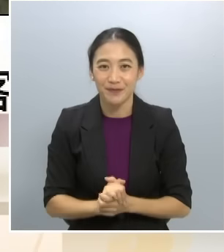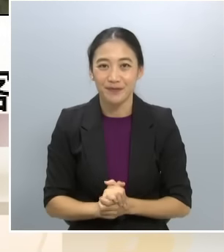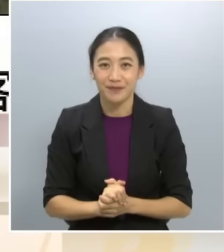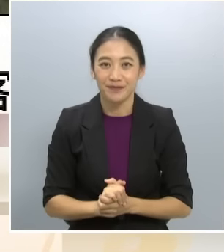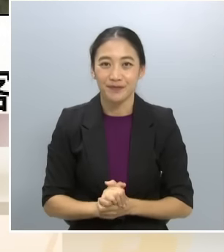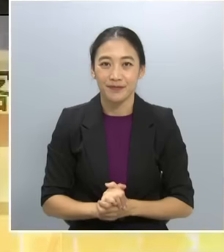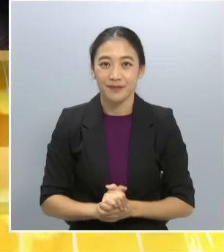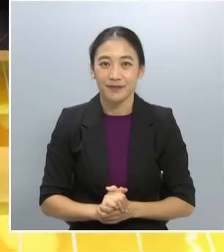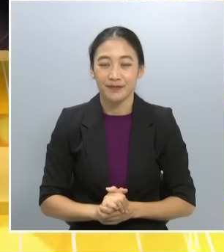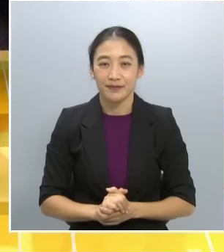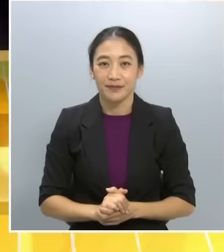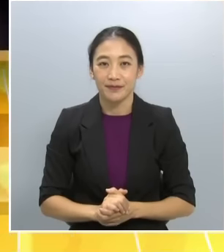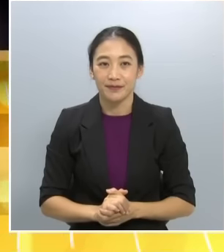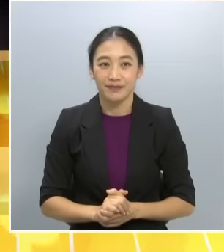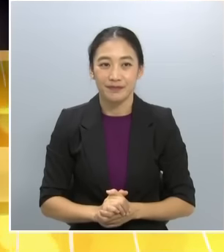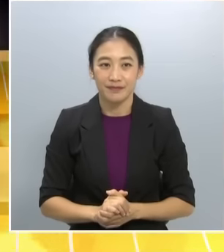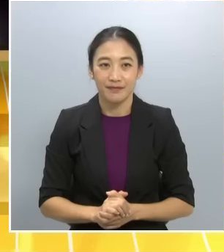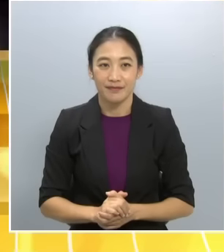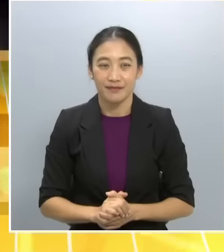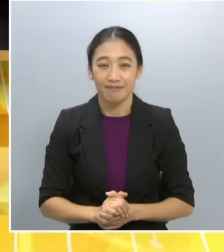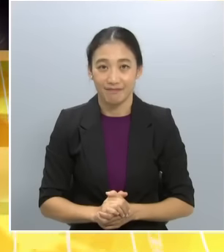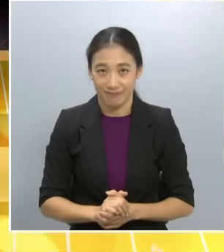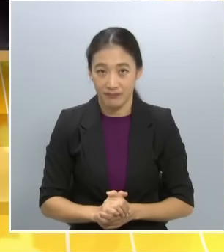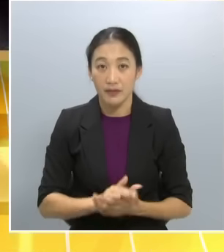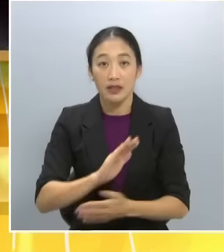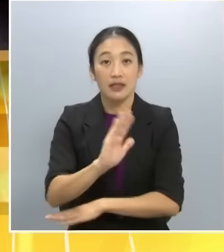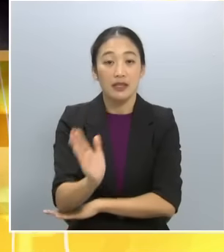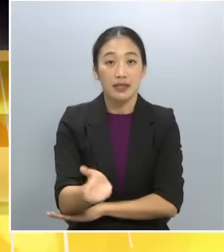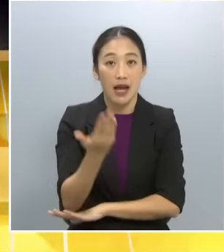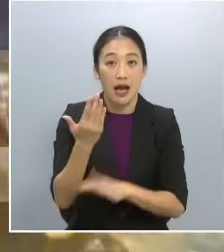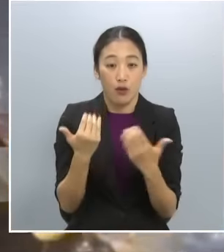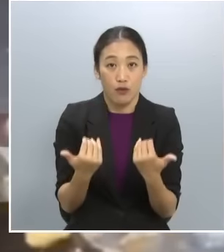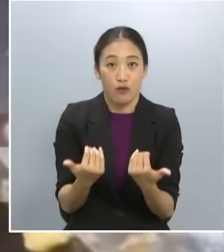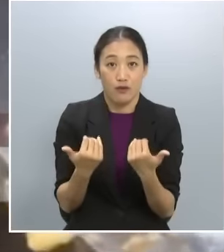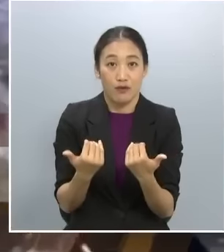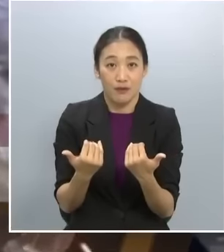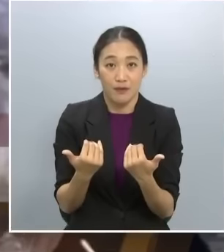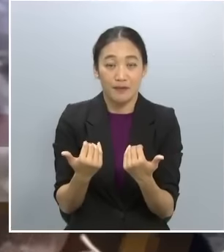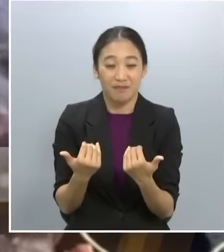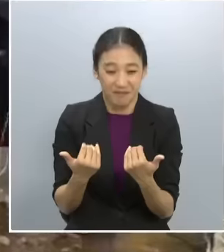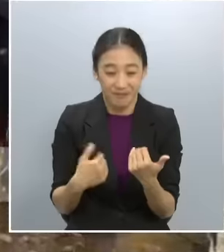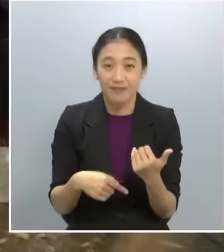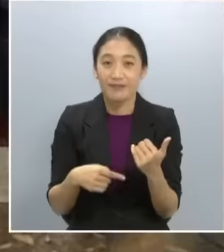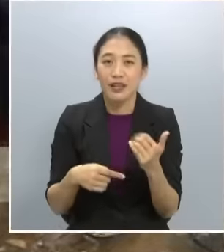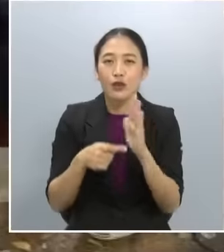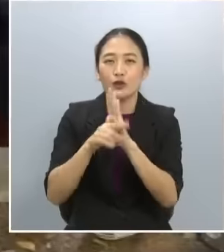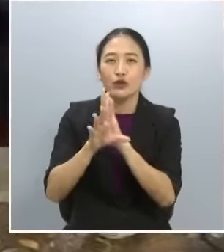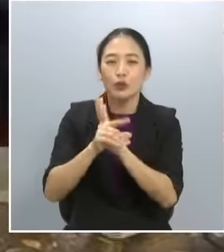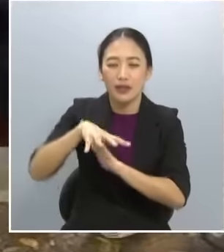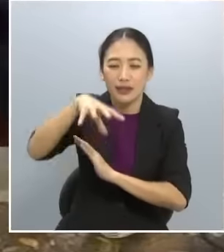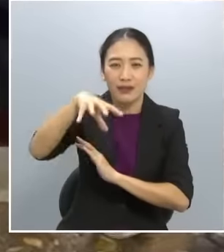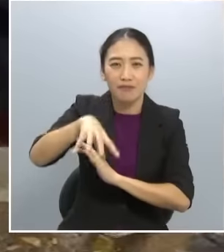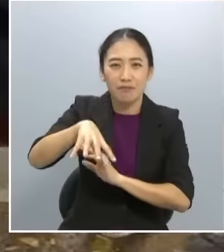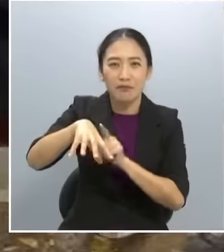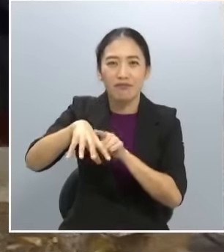มขณะที่ช่วงเช้าที่ผ่านมาสวนสัตว์เปิดเขาเขียวศรีราชา ประชาชนแห่แหนกันพาบุตรหลานม